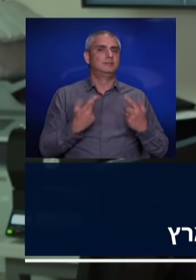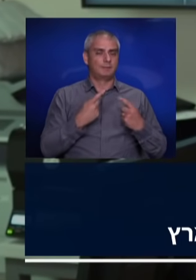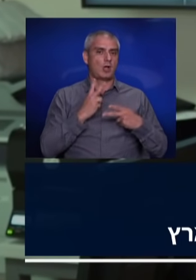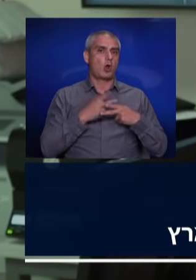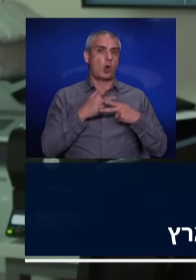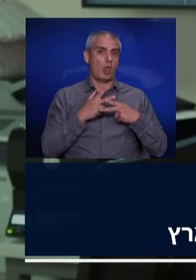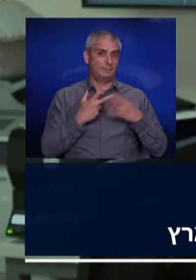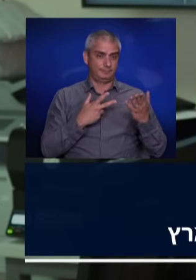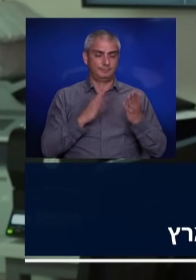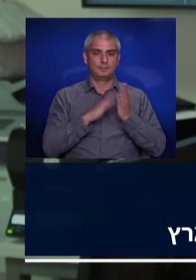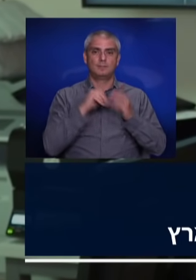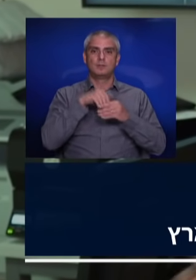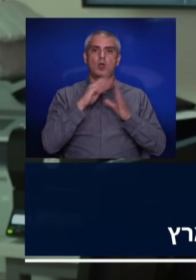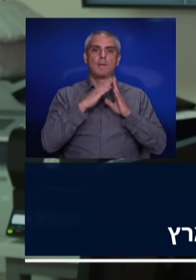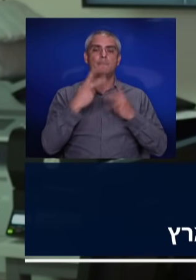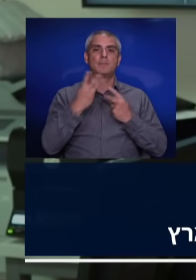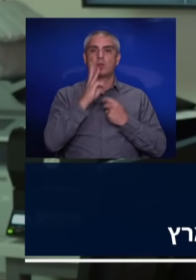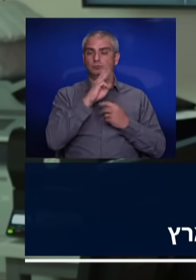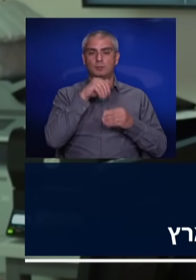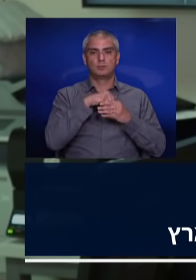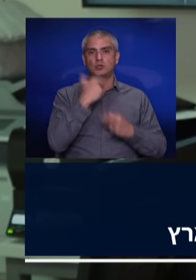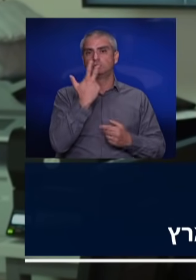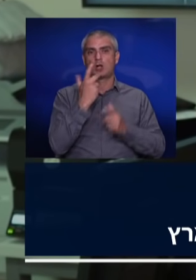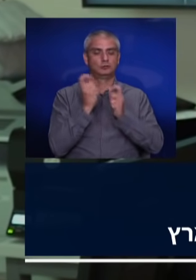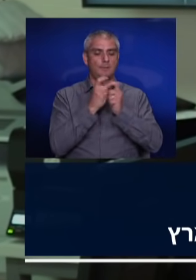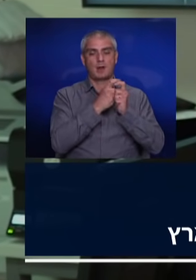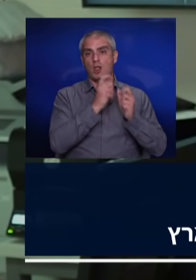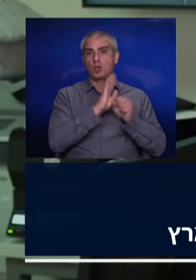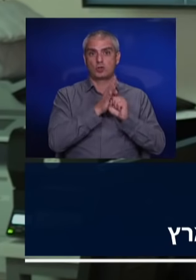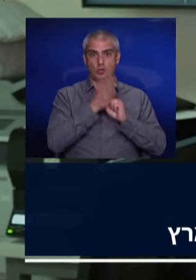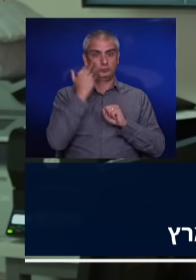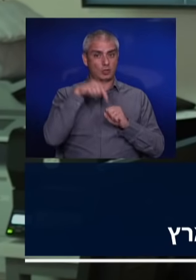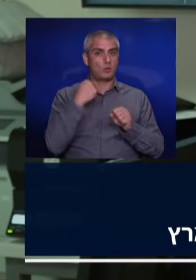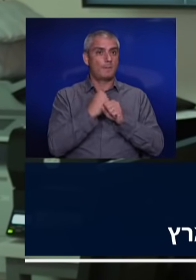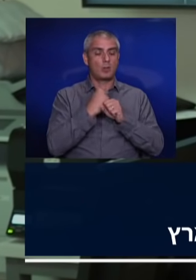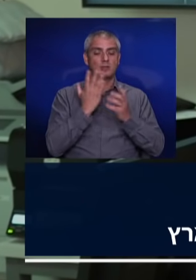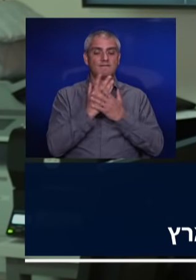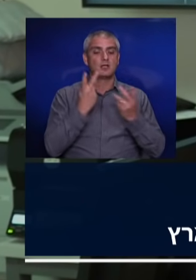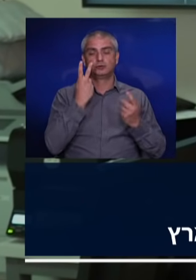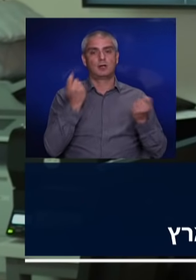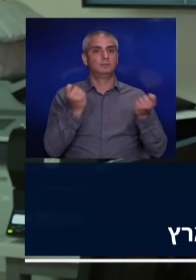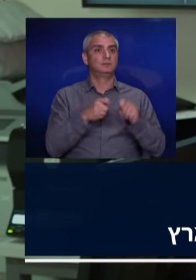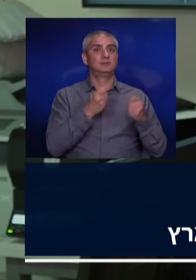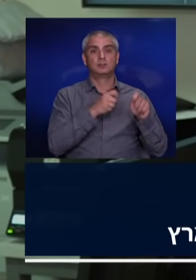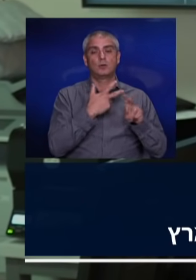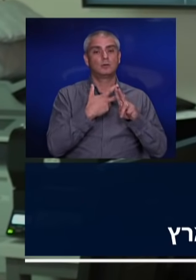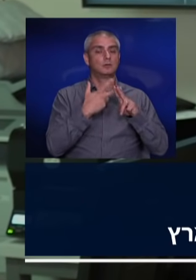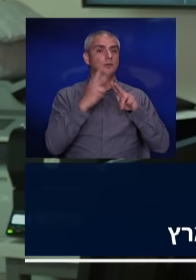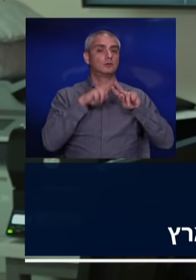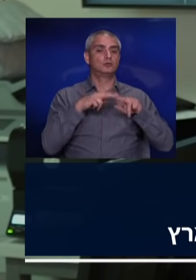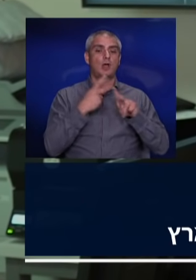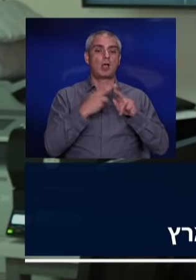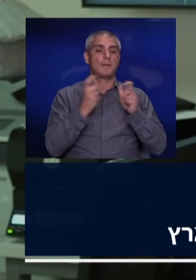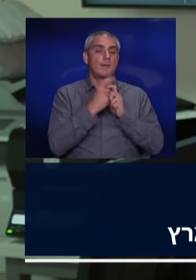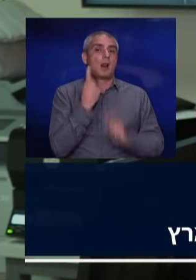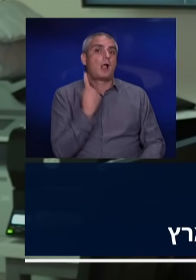החולים כאן בבית החולים שיבא. מתוך 3 מחלקות קורונה שהיו פעילות, נסגרו 2, אז נותרה רק מחלקה